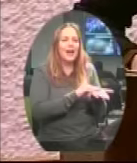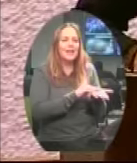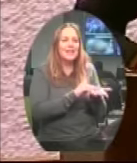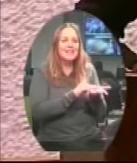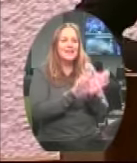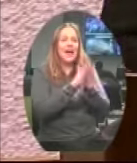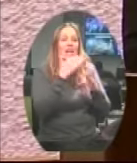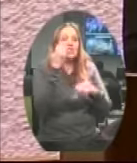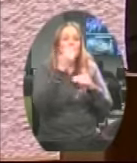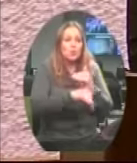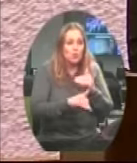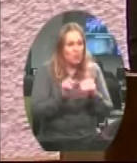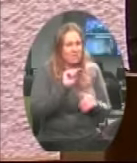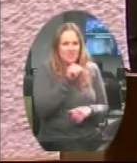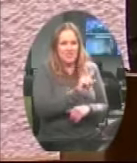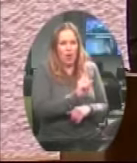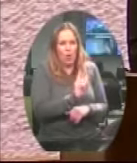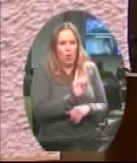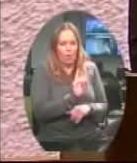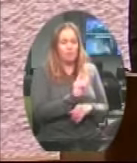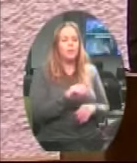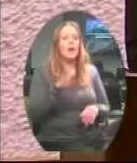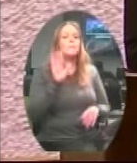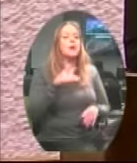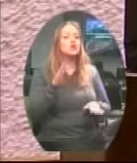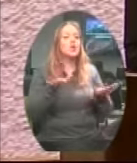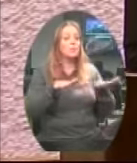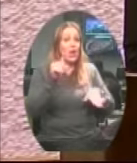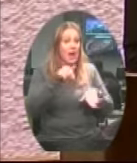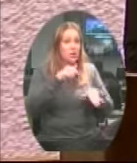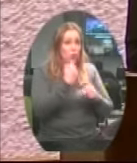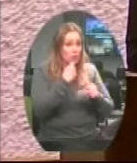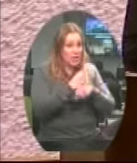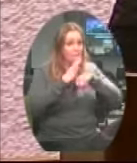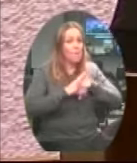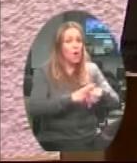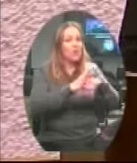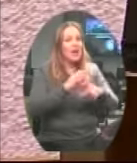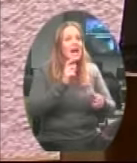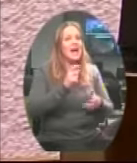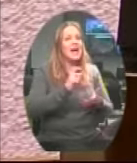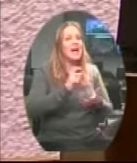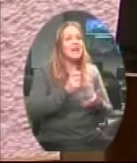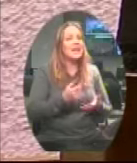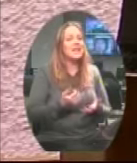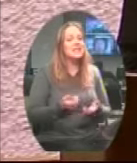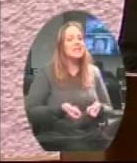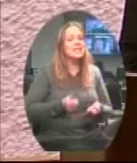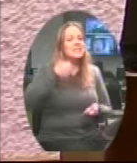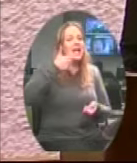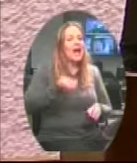להגיב. מה שהממשלה הזו עושה, גם בהובלתו של שר החינוך בנט, היא מקדשת את הלאומנות